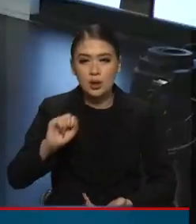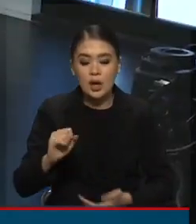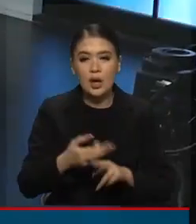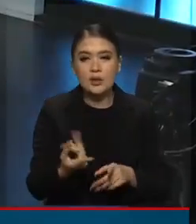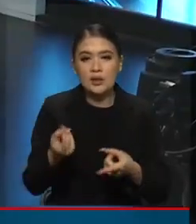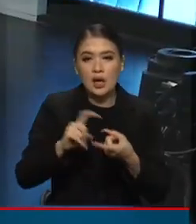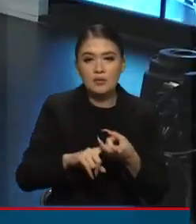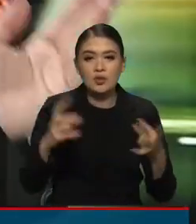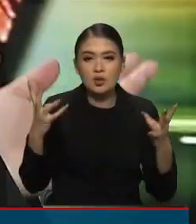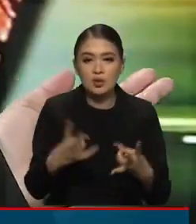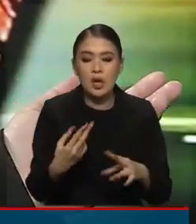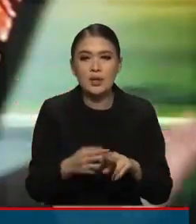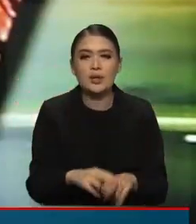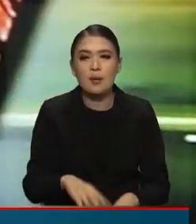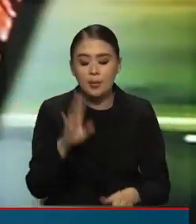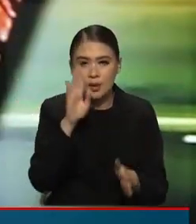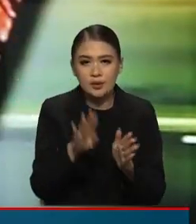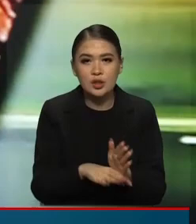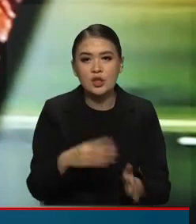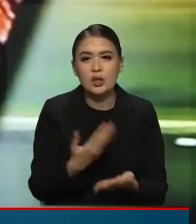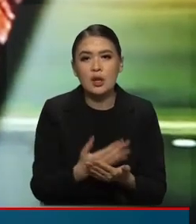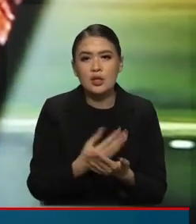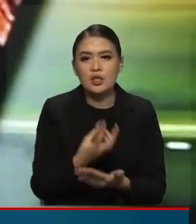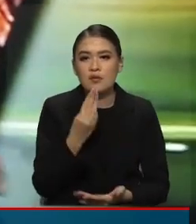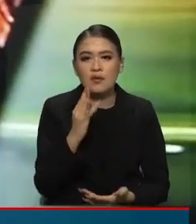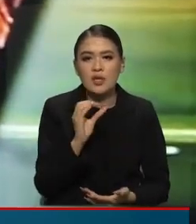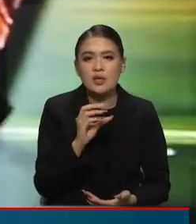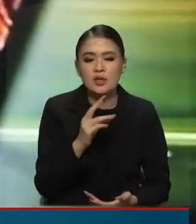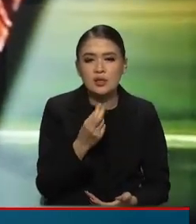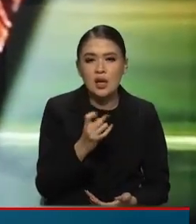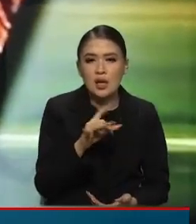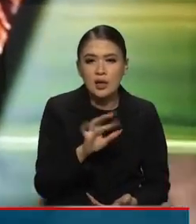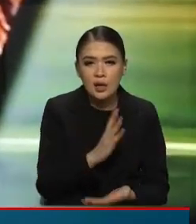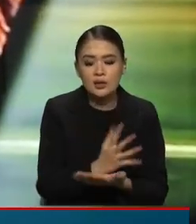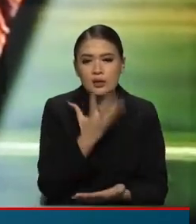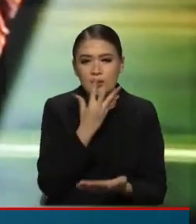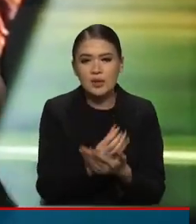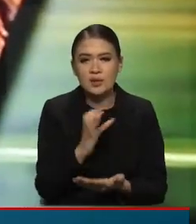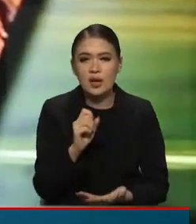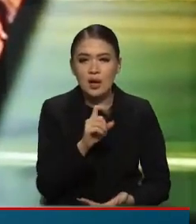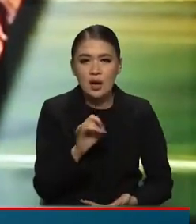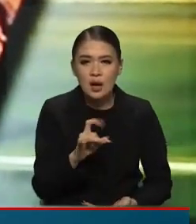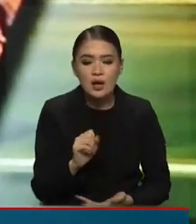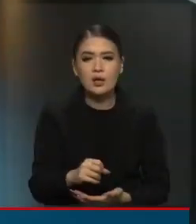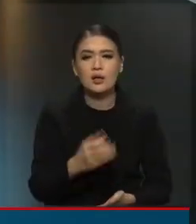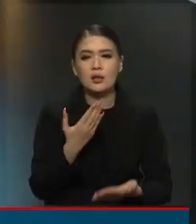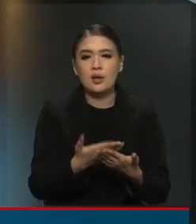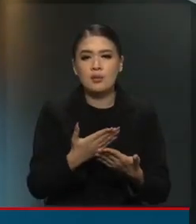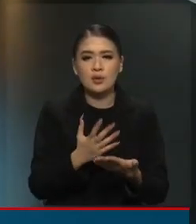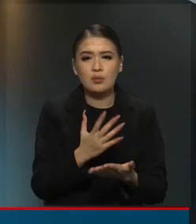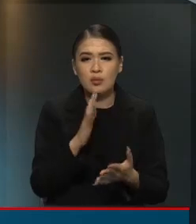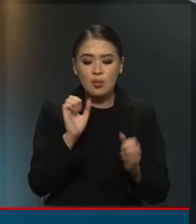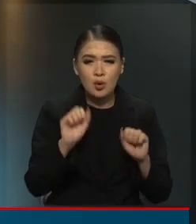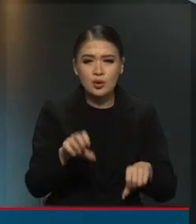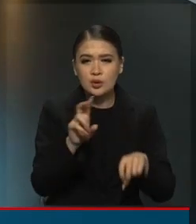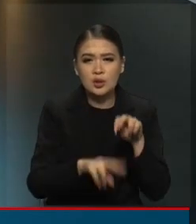соответствующая должна быть. Мы имеем под боком свою Швейцарию. У нас есть даже своя Сахара, своя Аризона. Мы даже можем построить целый, как